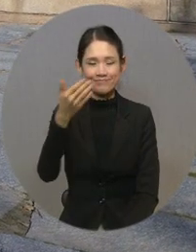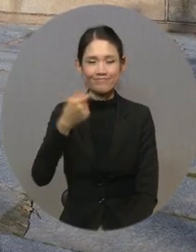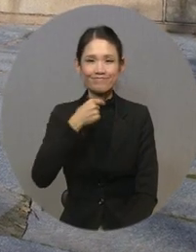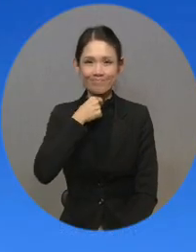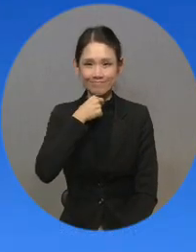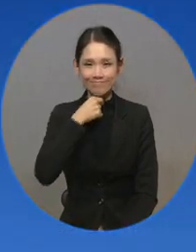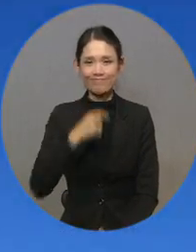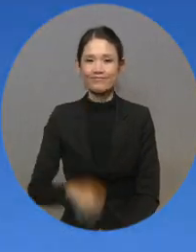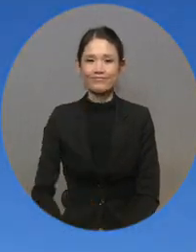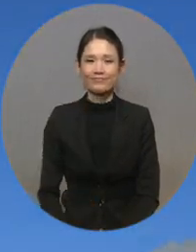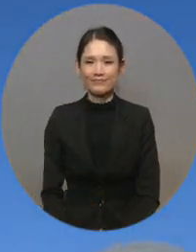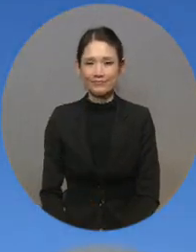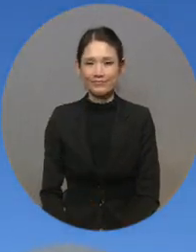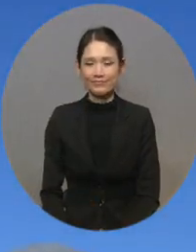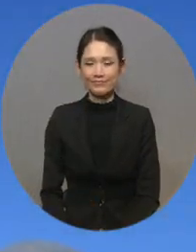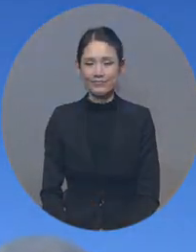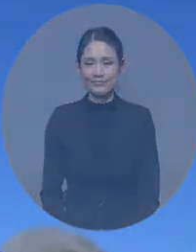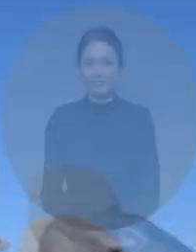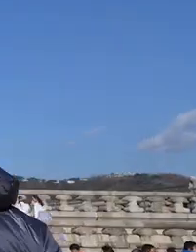합니다.